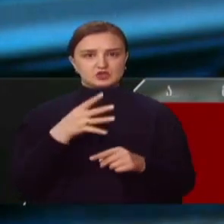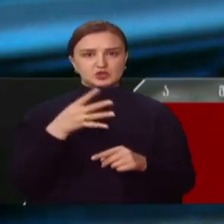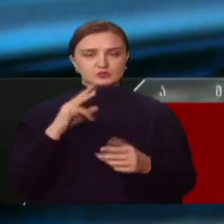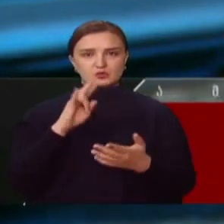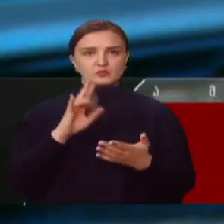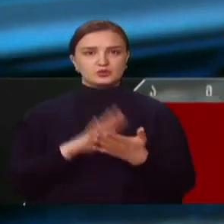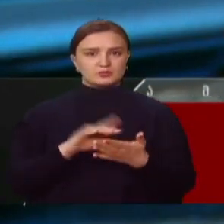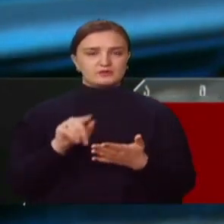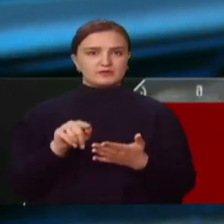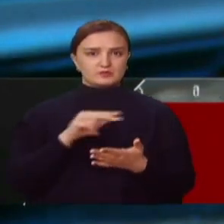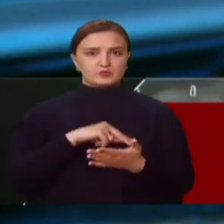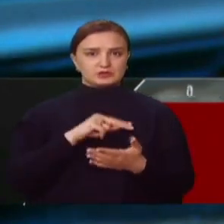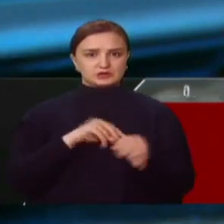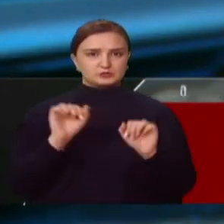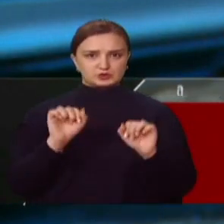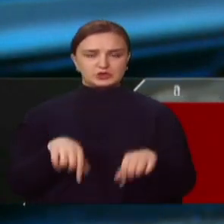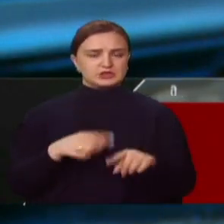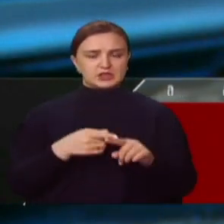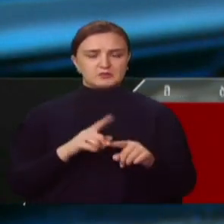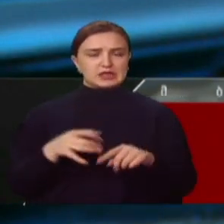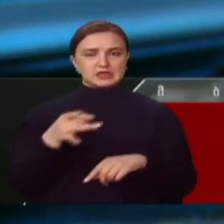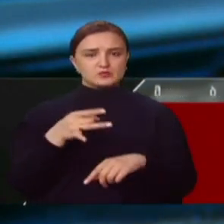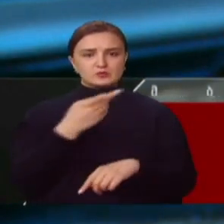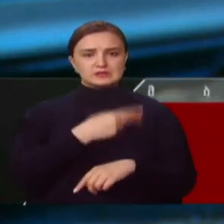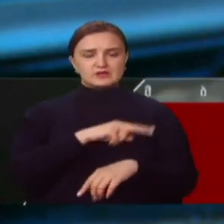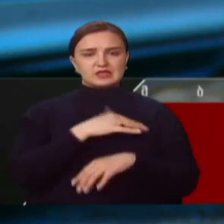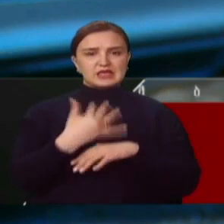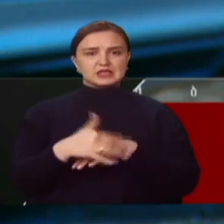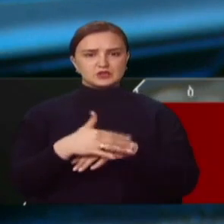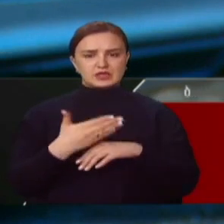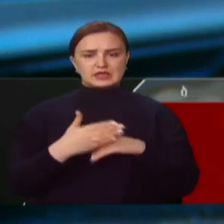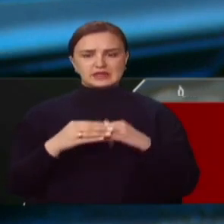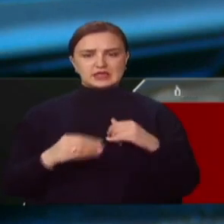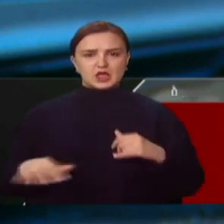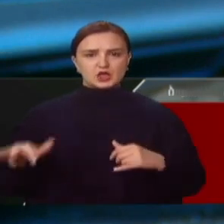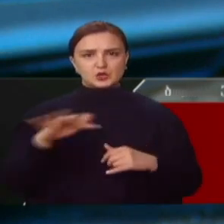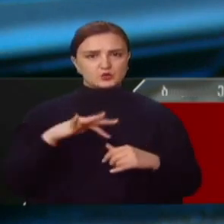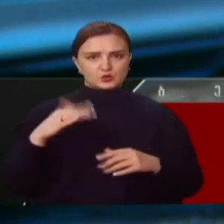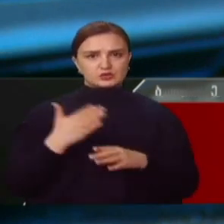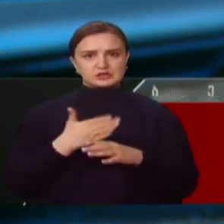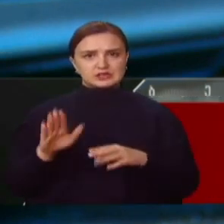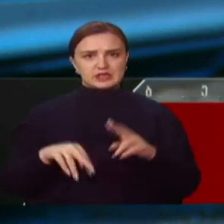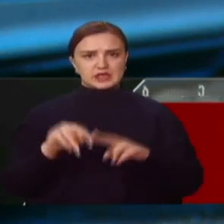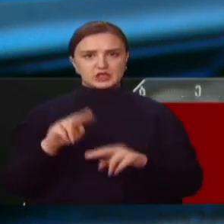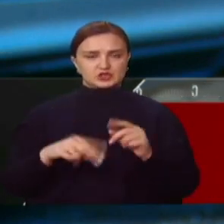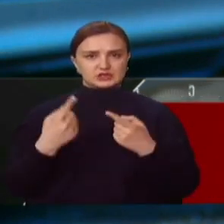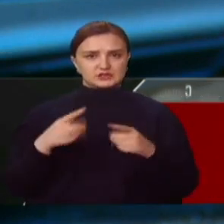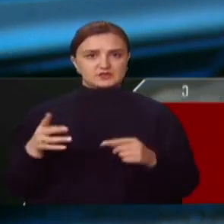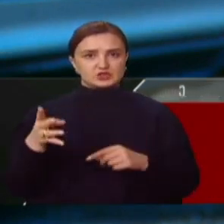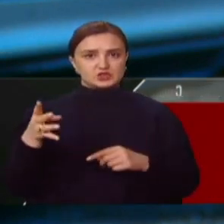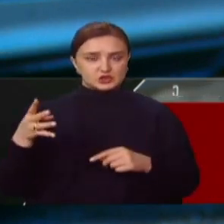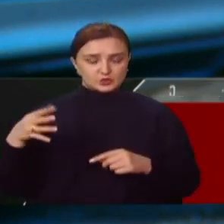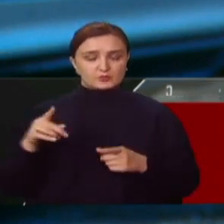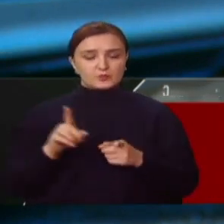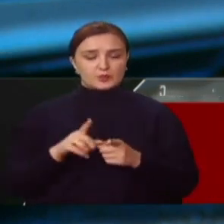უწყვეტი ფუნქციონირება და არის რესპუბლიკური საავადმყოფოს ეზოში იმხელა ტერიტორია რომ ცალკე აშენდეს სხვა შენობა ამასთანავე